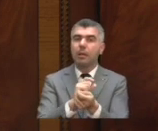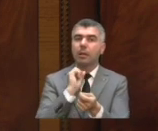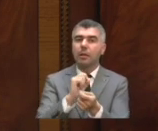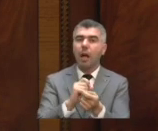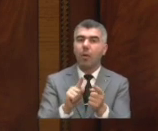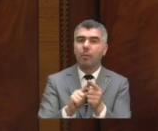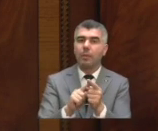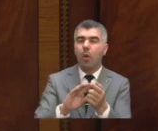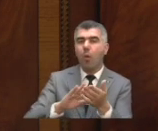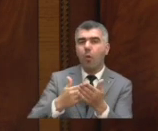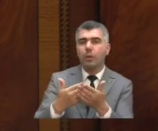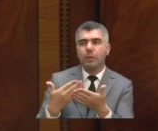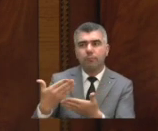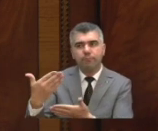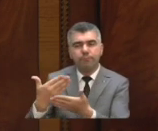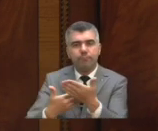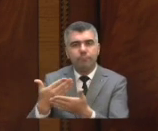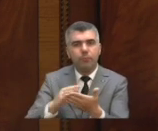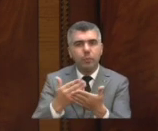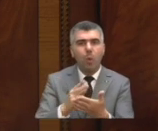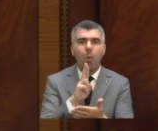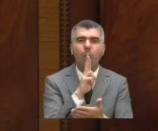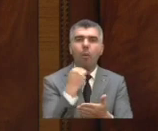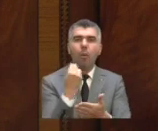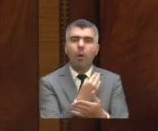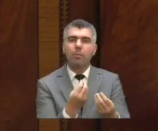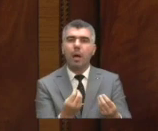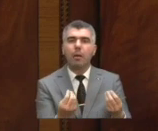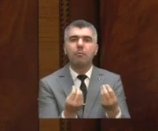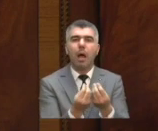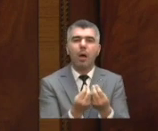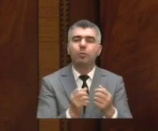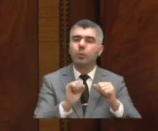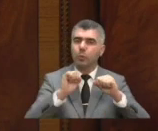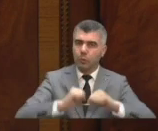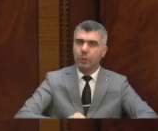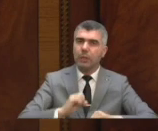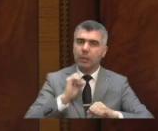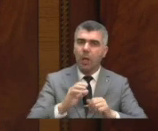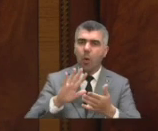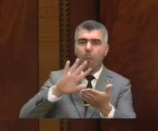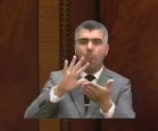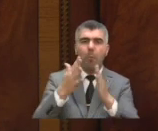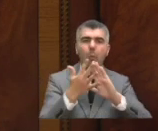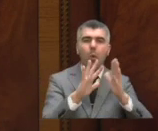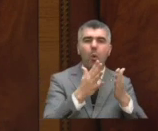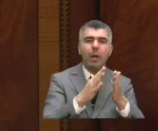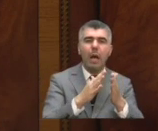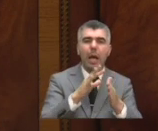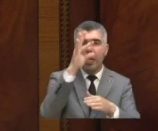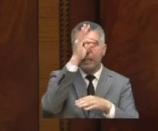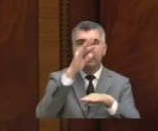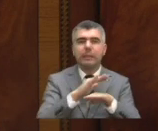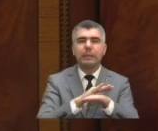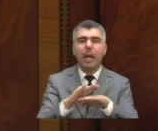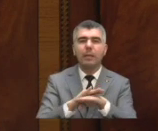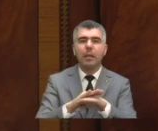التنسيق بين كل القطاعات الحكوميه لتكريس البعد المناخي في مختلف السياسات